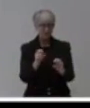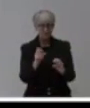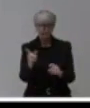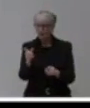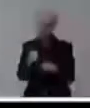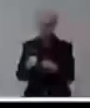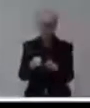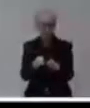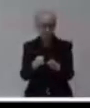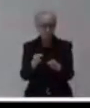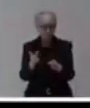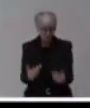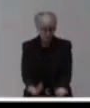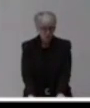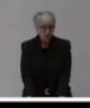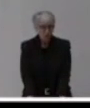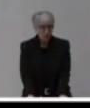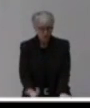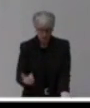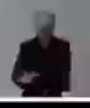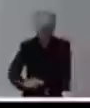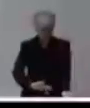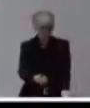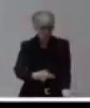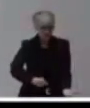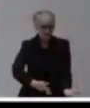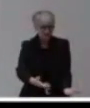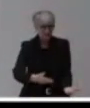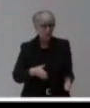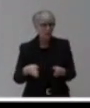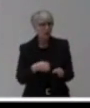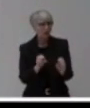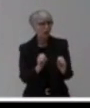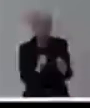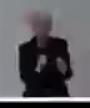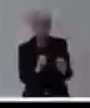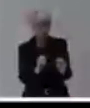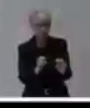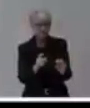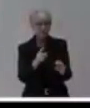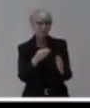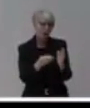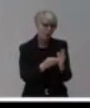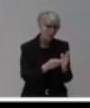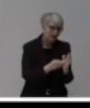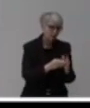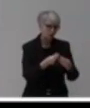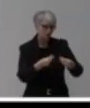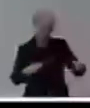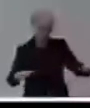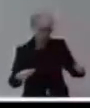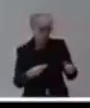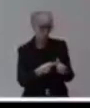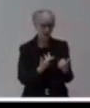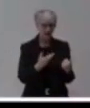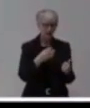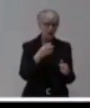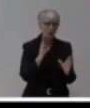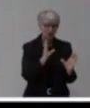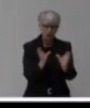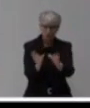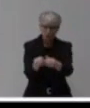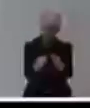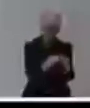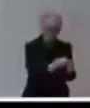è in essere in queste settimane, è un percorso di formazione qui per operatori professionali, dei consultori, dei servizi